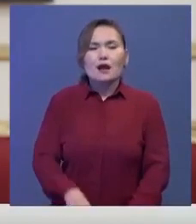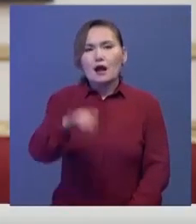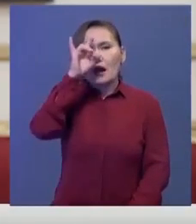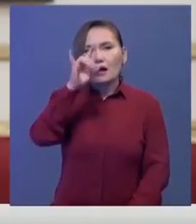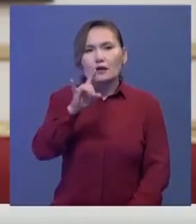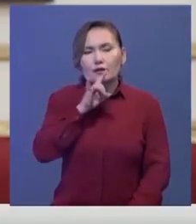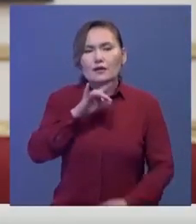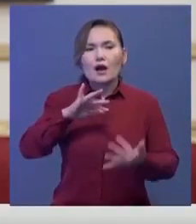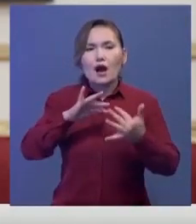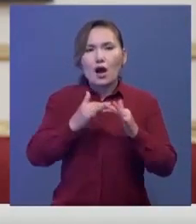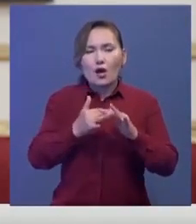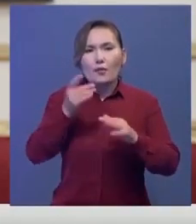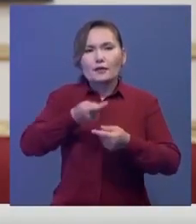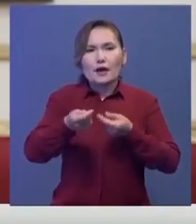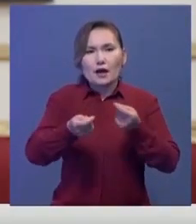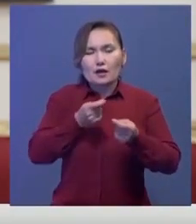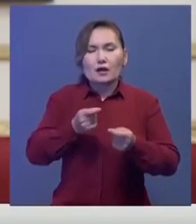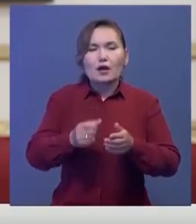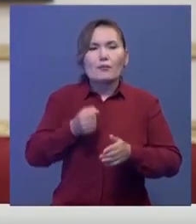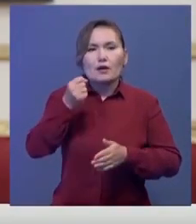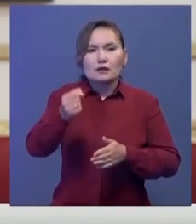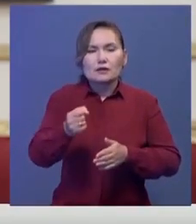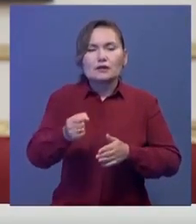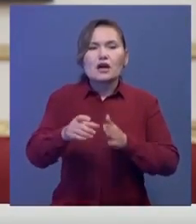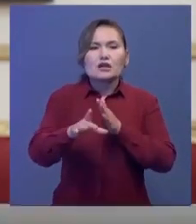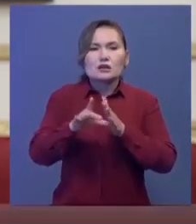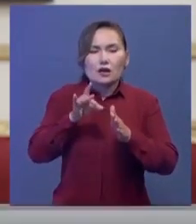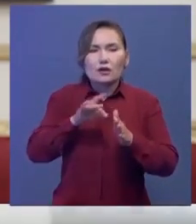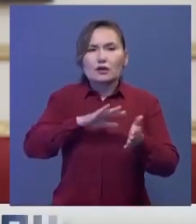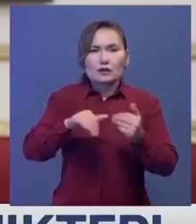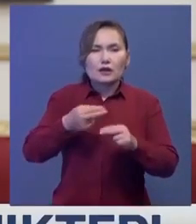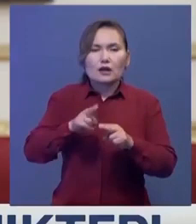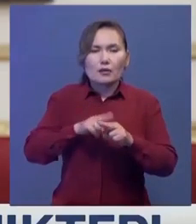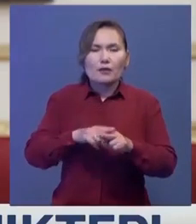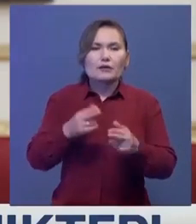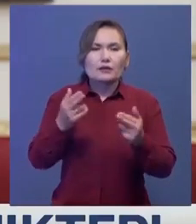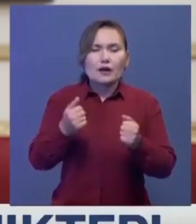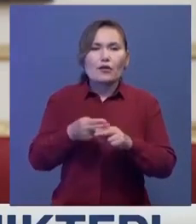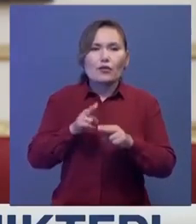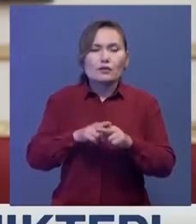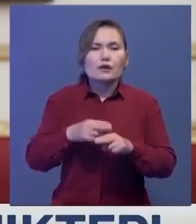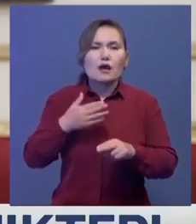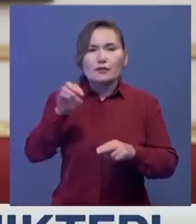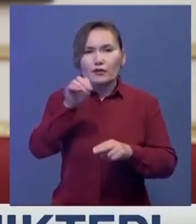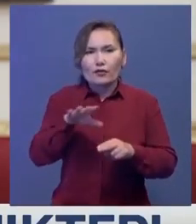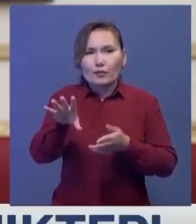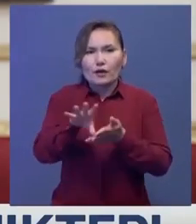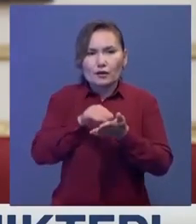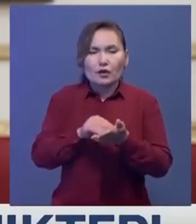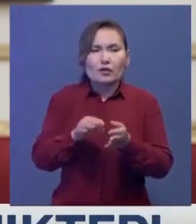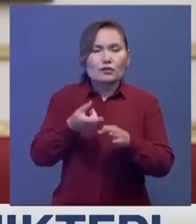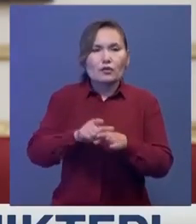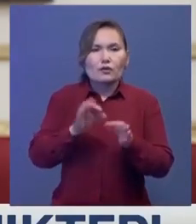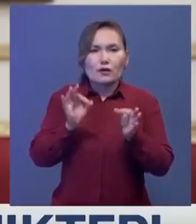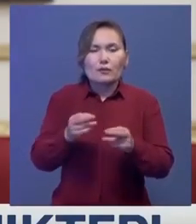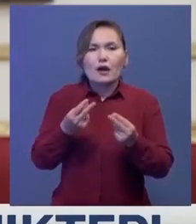Қазақстанда ауыл әкімдерінің сайлауы өткеннен кейін екі елдің мэрлері кездесіп тәжірибе алмасса, құбақ болар еді деп ойлаймын. Бұл қос